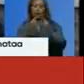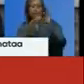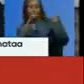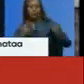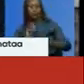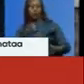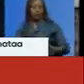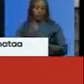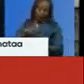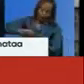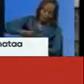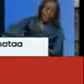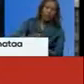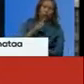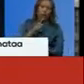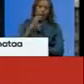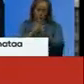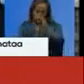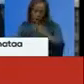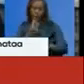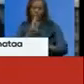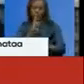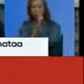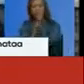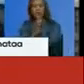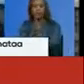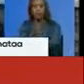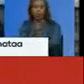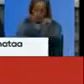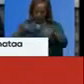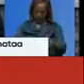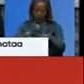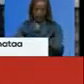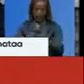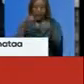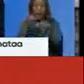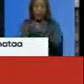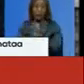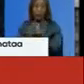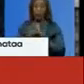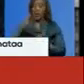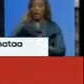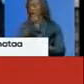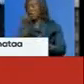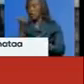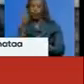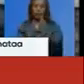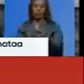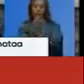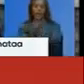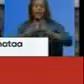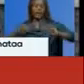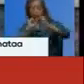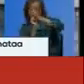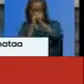ጠላቶቻችን አንበርክኳል። ሉዓላዊነታችንን ጠብቆ ዛሬ ላይ ከማድረሱም በላይ ለሌሎች ህዝቦችም የነጻነት